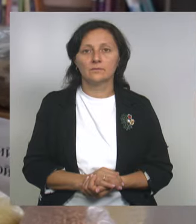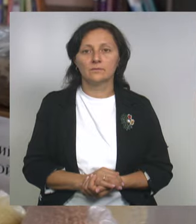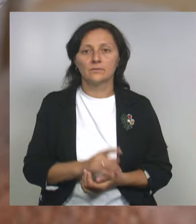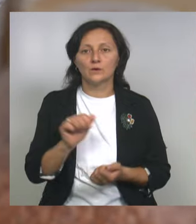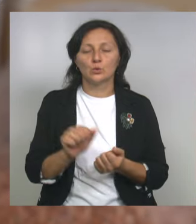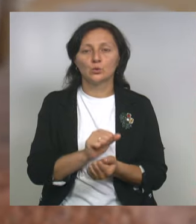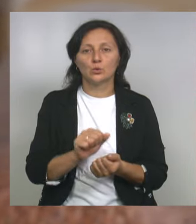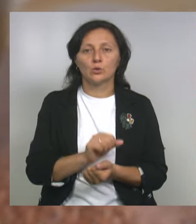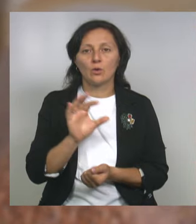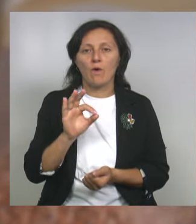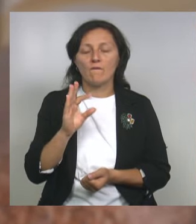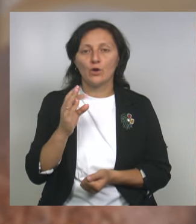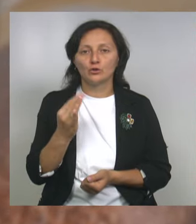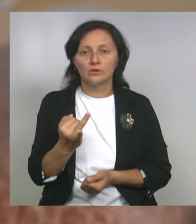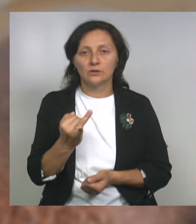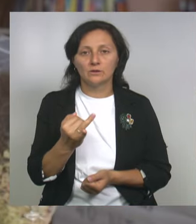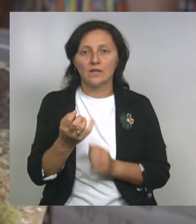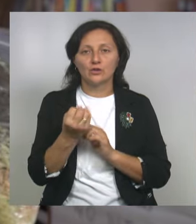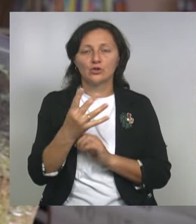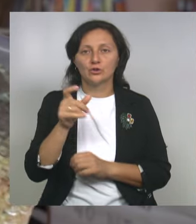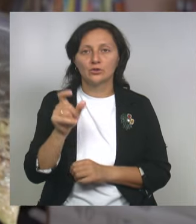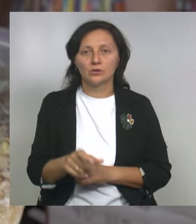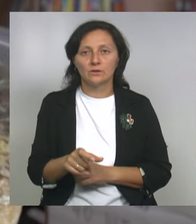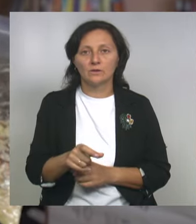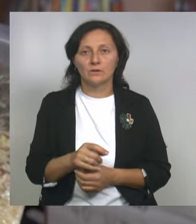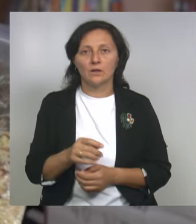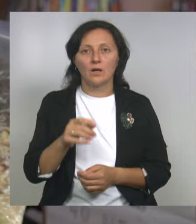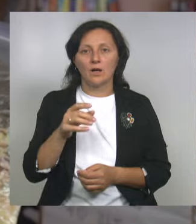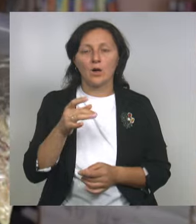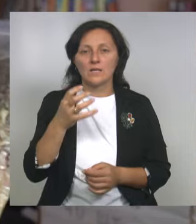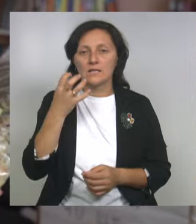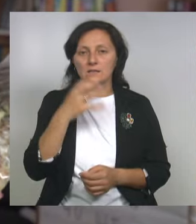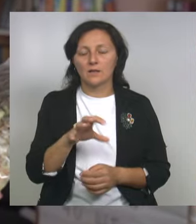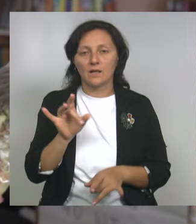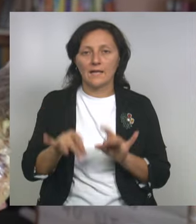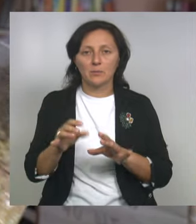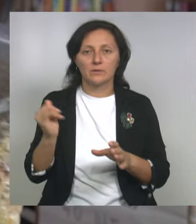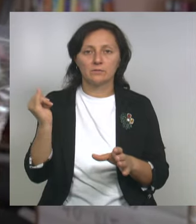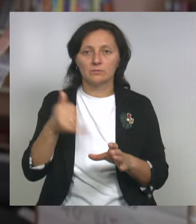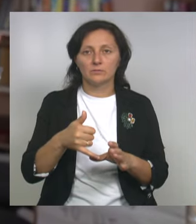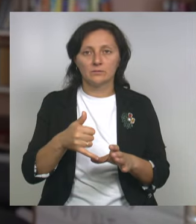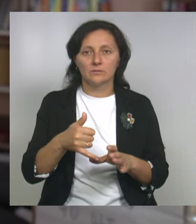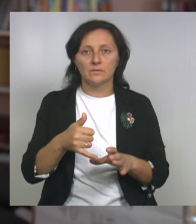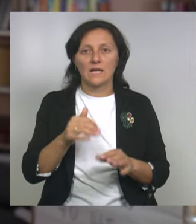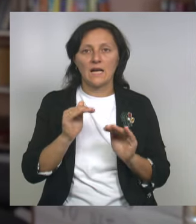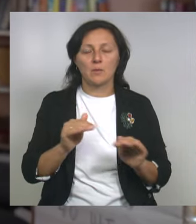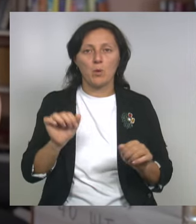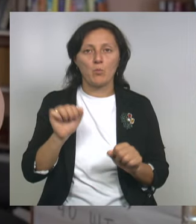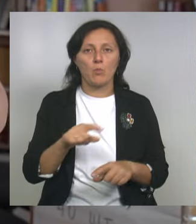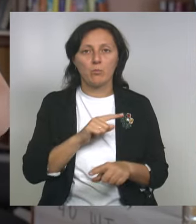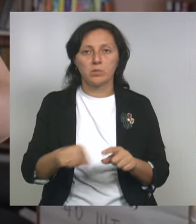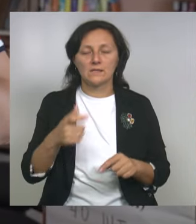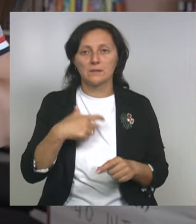Сушеные овощи на 14 порций заливается крутым кипятком, настаивается, и ребята могут быстро